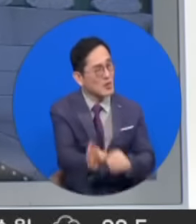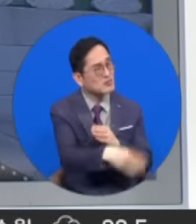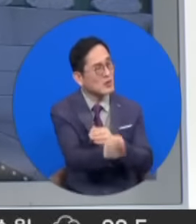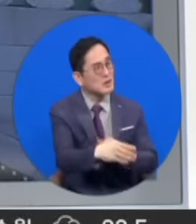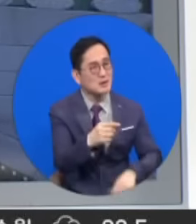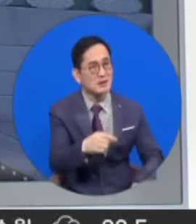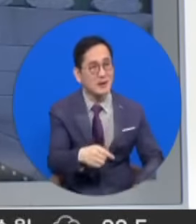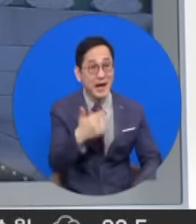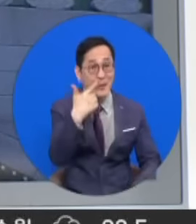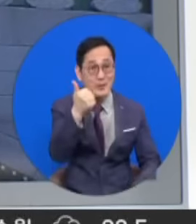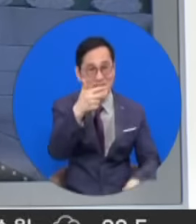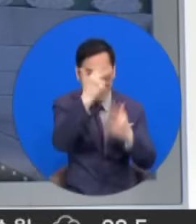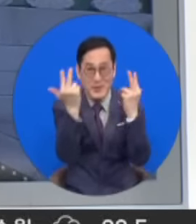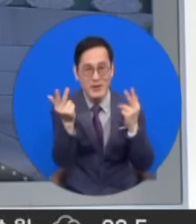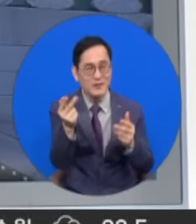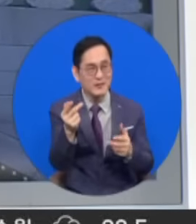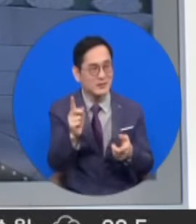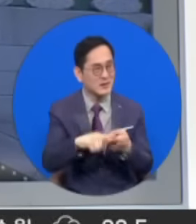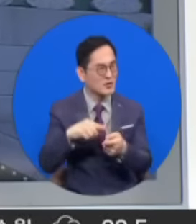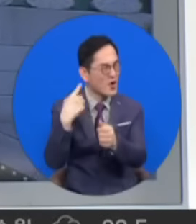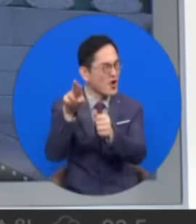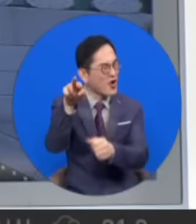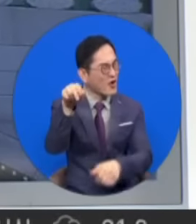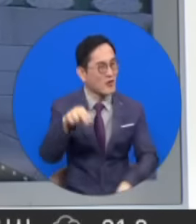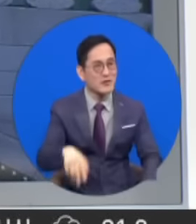갔습니다. 김광선 변호사님 어떻게 보셨습니까?